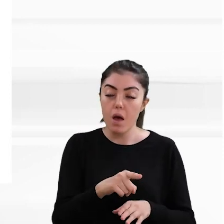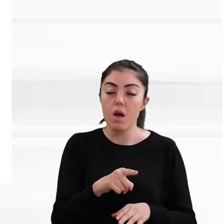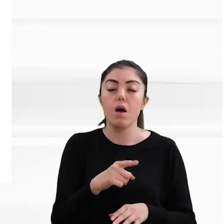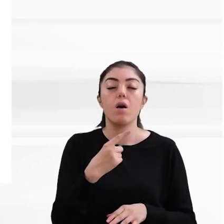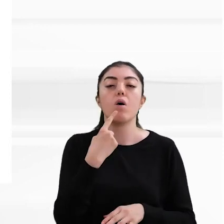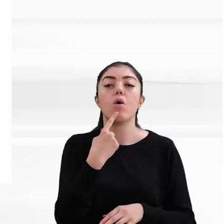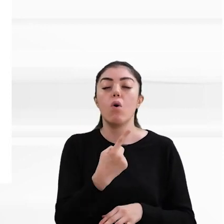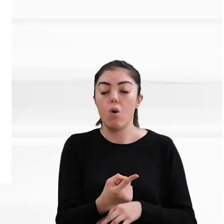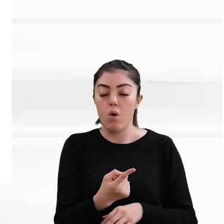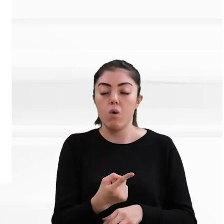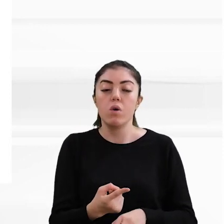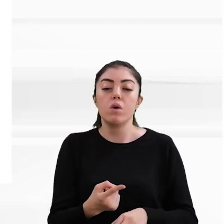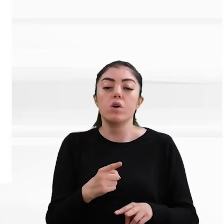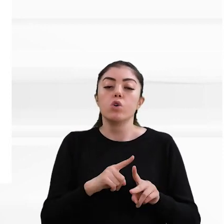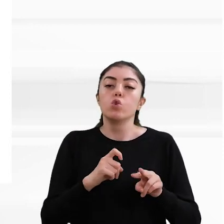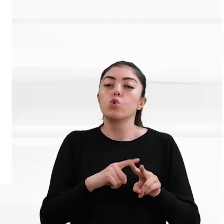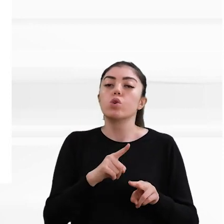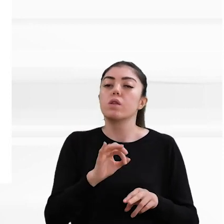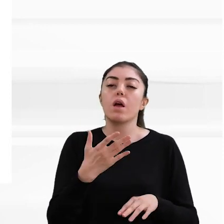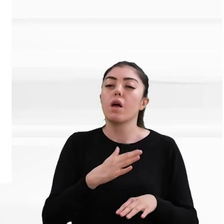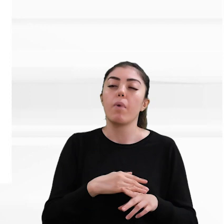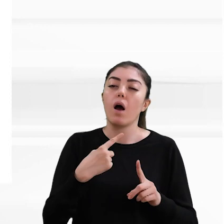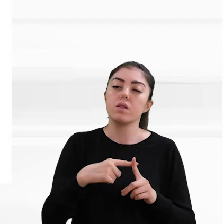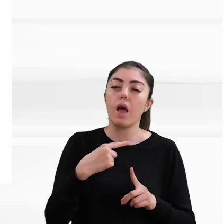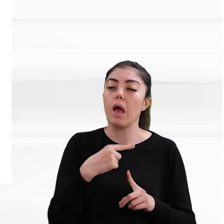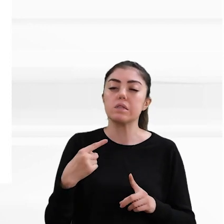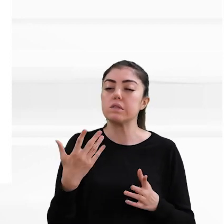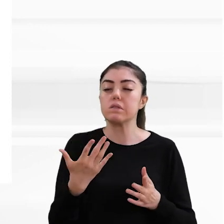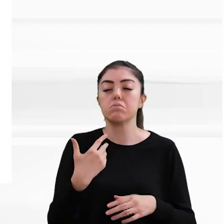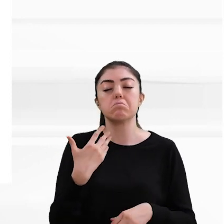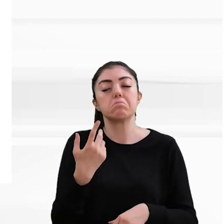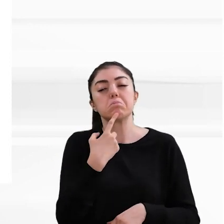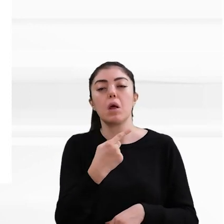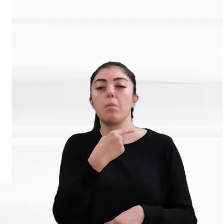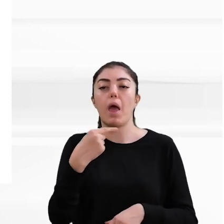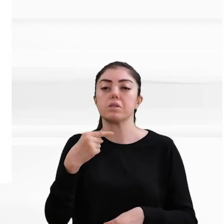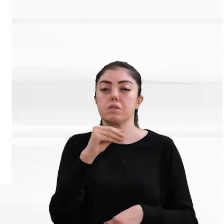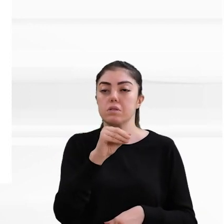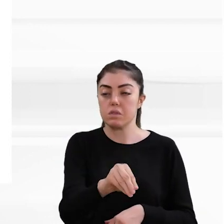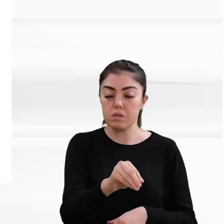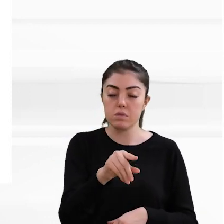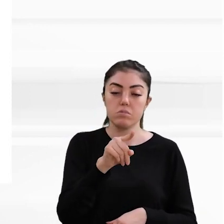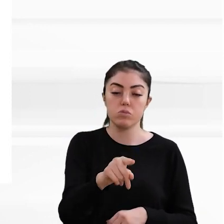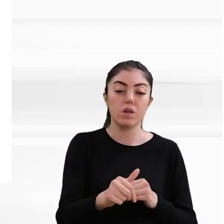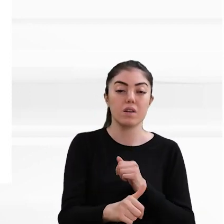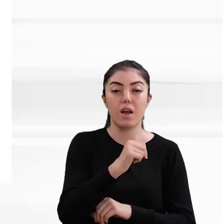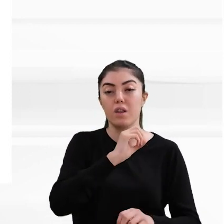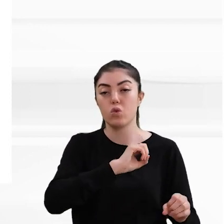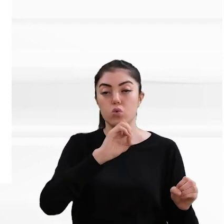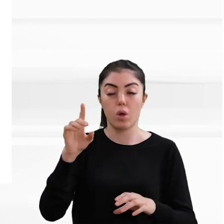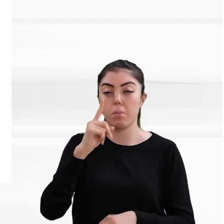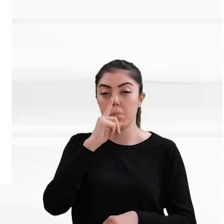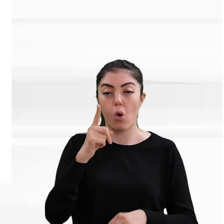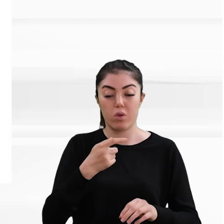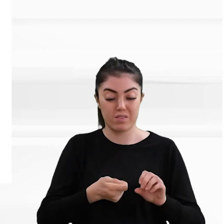bir miktar kapanan elektroskobumuzun yükünün işareti eksi diyelim. Bakın